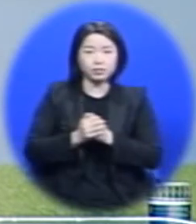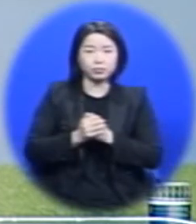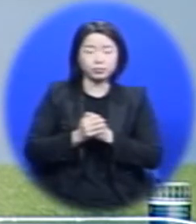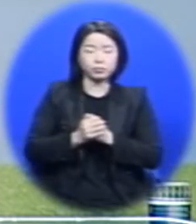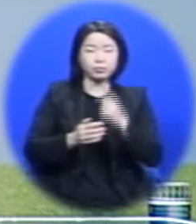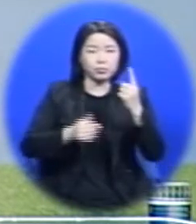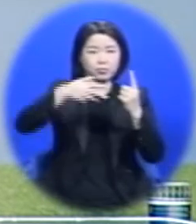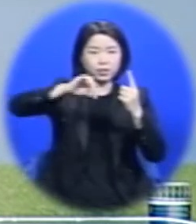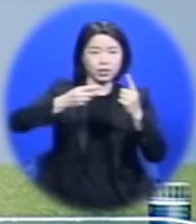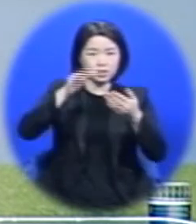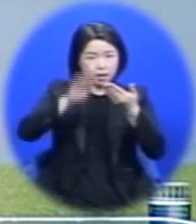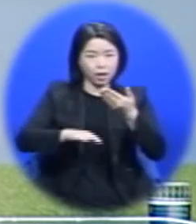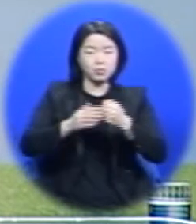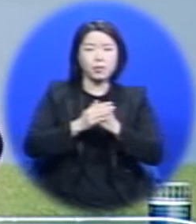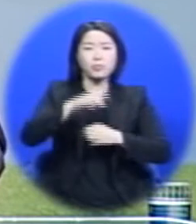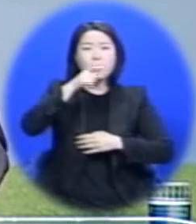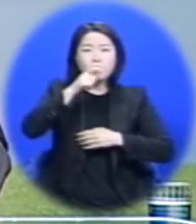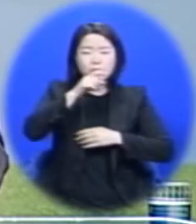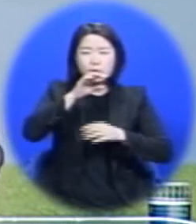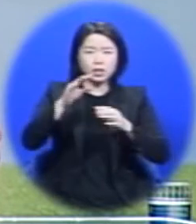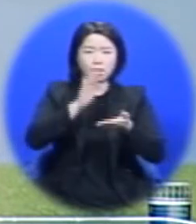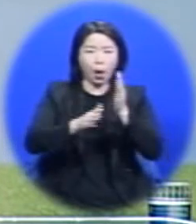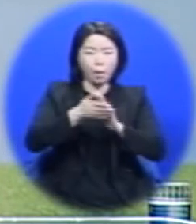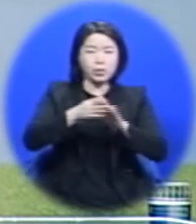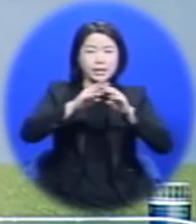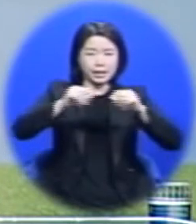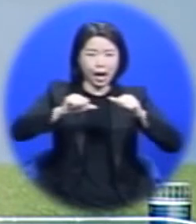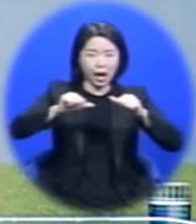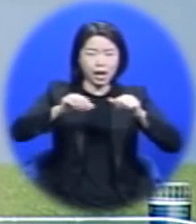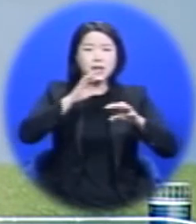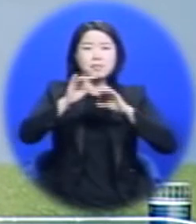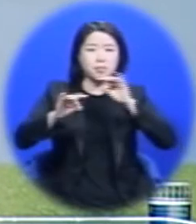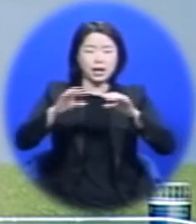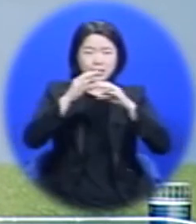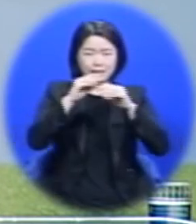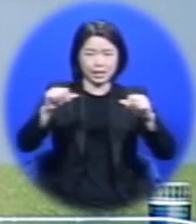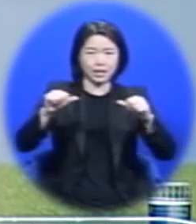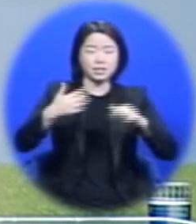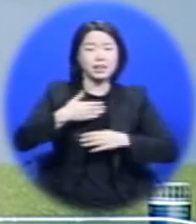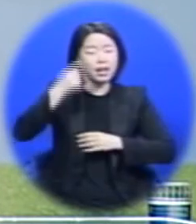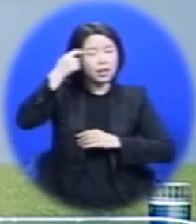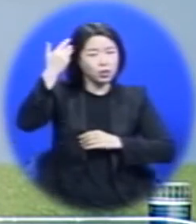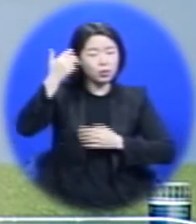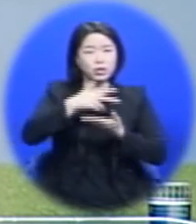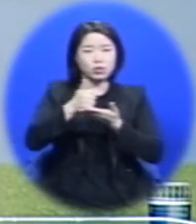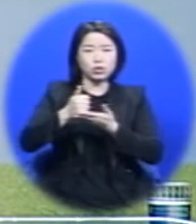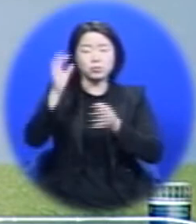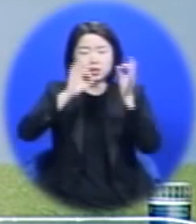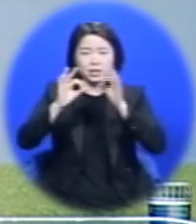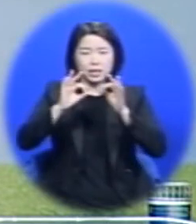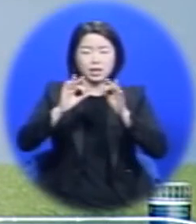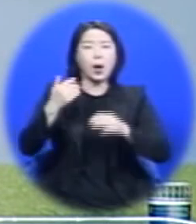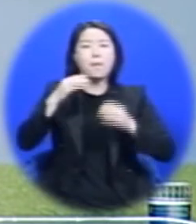그 1절 하반절에 물기 없는 땅, 메마르고 황폐한 땅에서 내 영혼이 주님을 찾아 목이 마르고 이